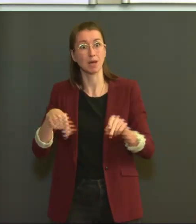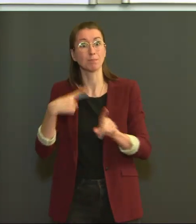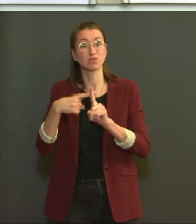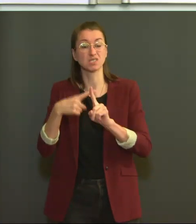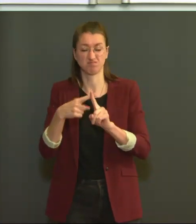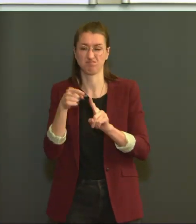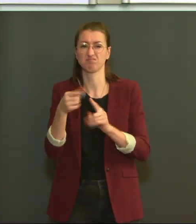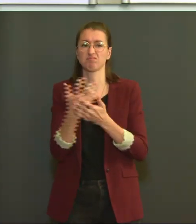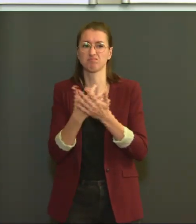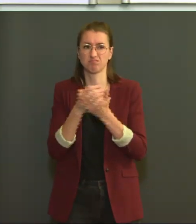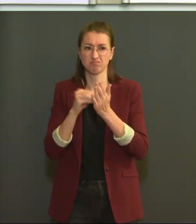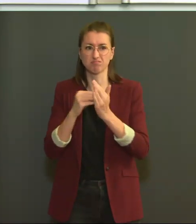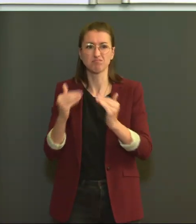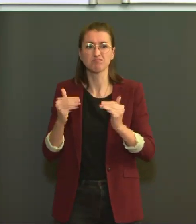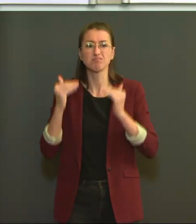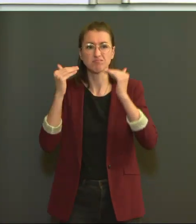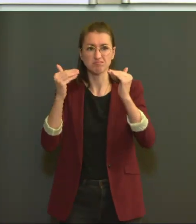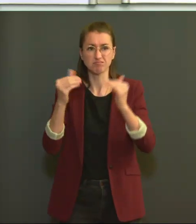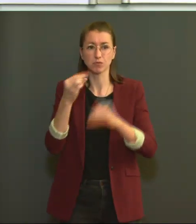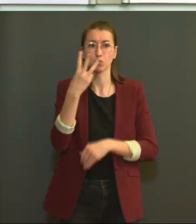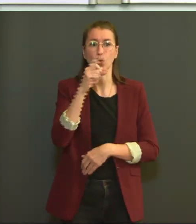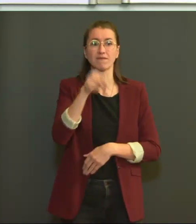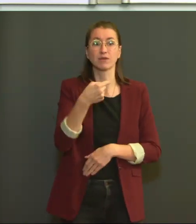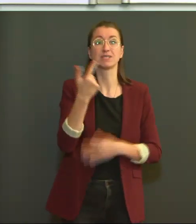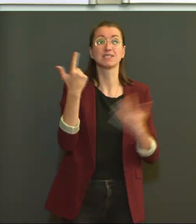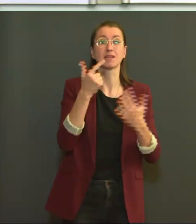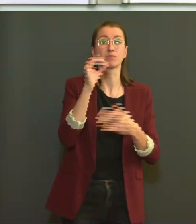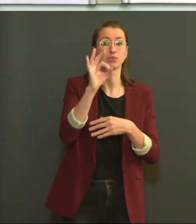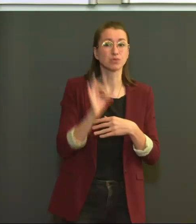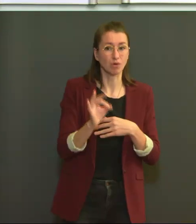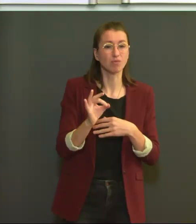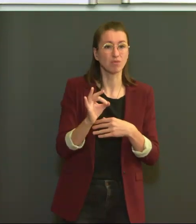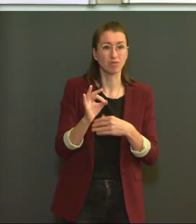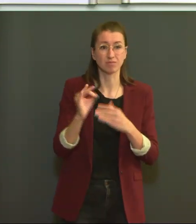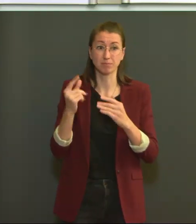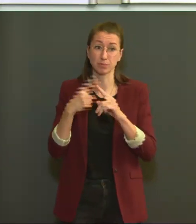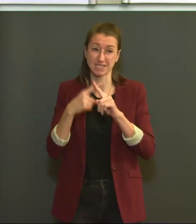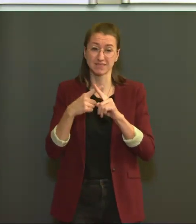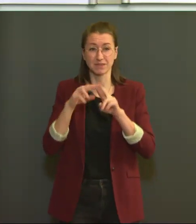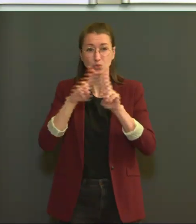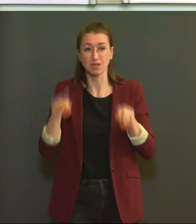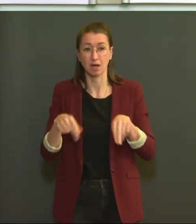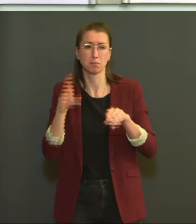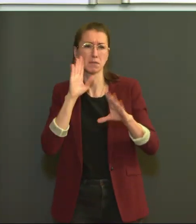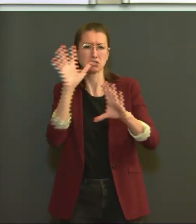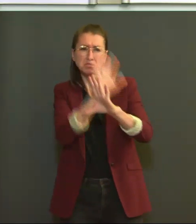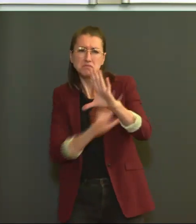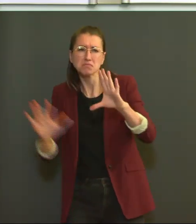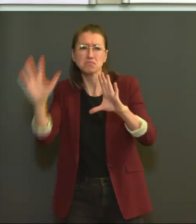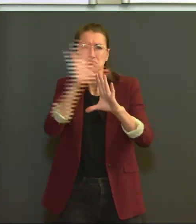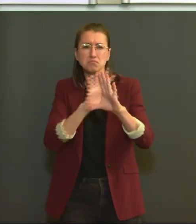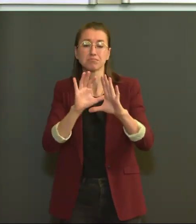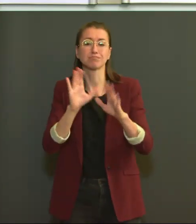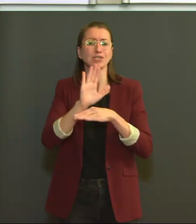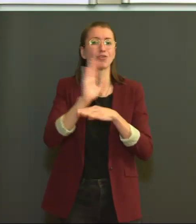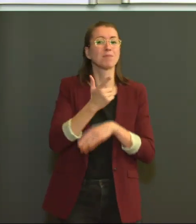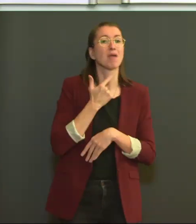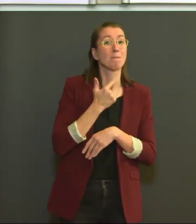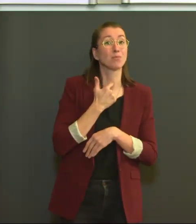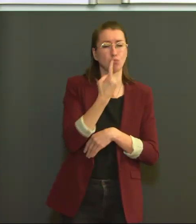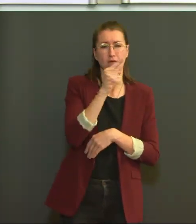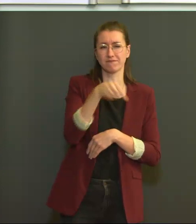,7% et il varie de 1,7% au Limburg et à 7,6